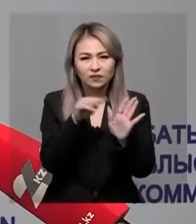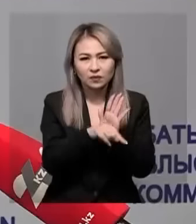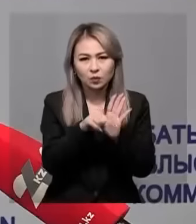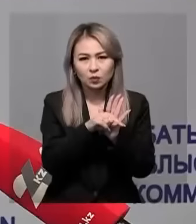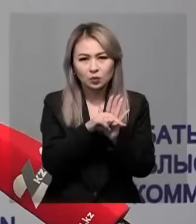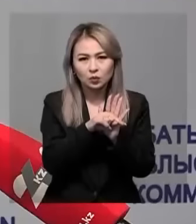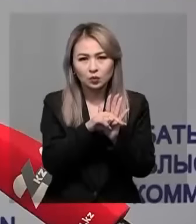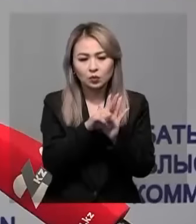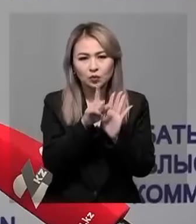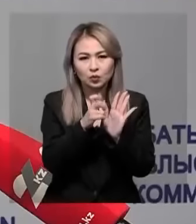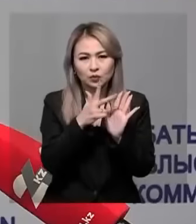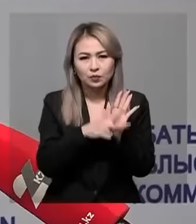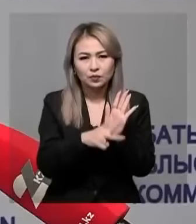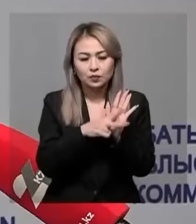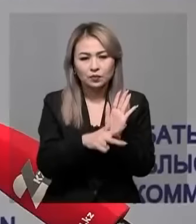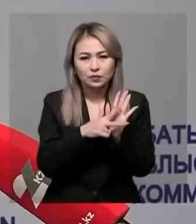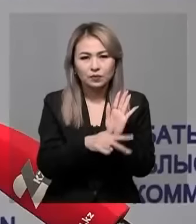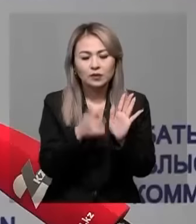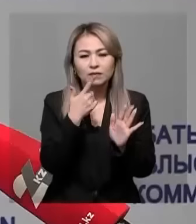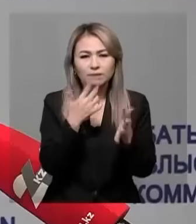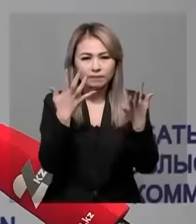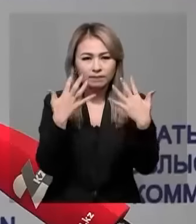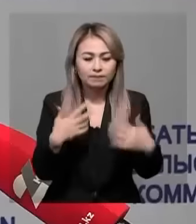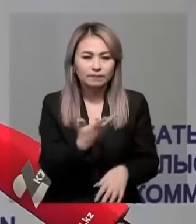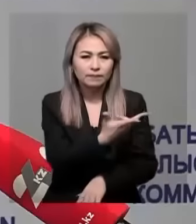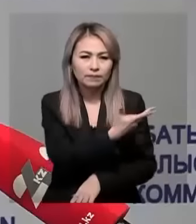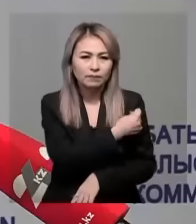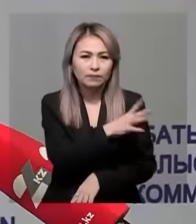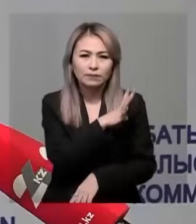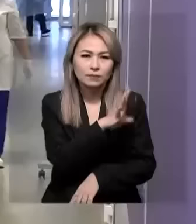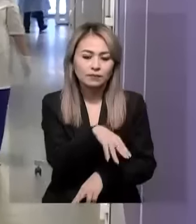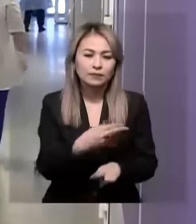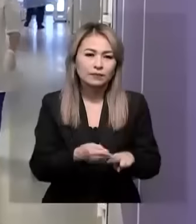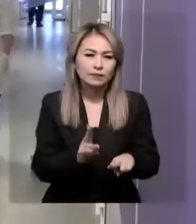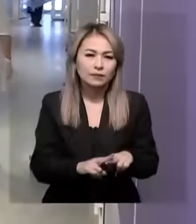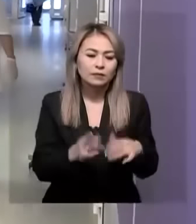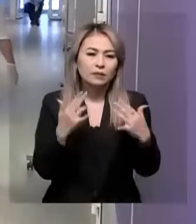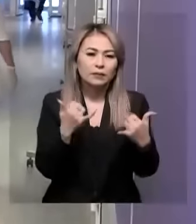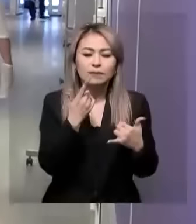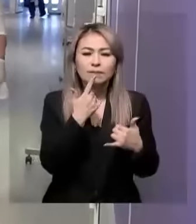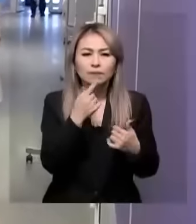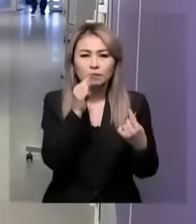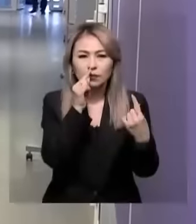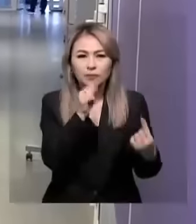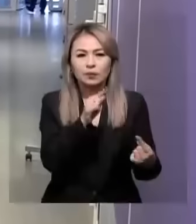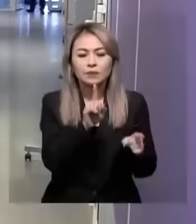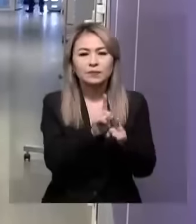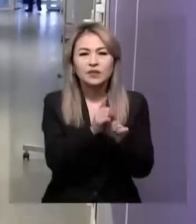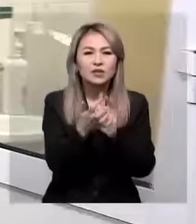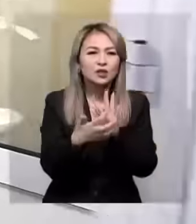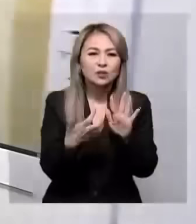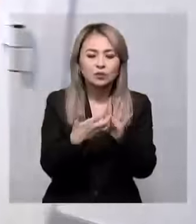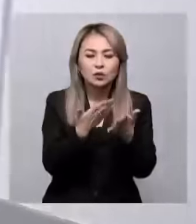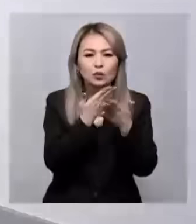183-інде қызылшаға қарсы екпе алмағаны анықталып отыр. Өңірде қызылшаға қарсы екпе